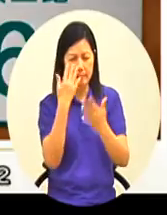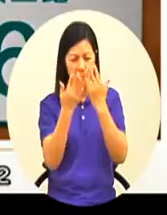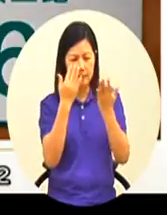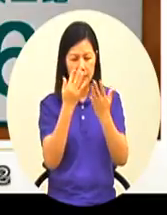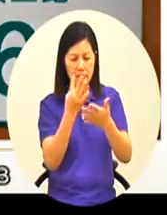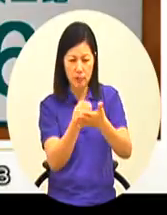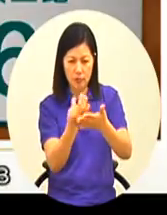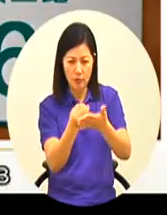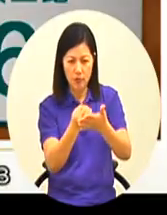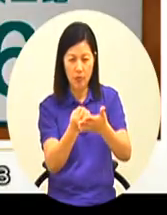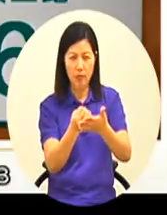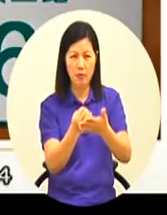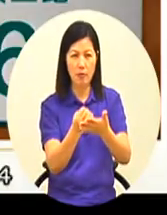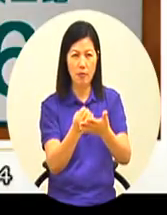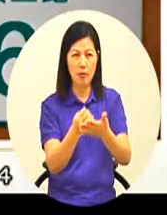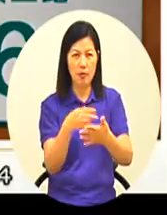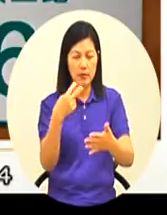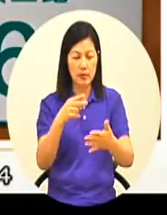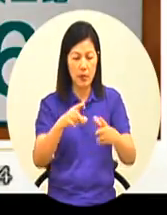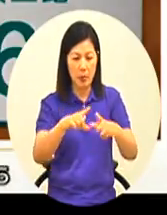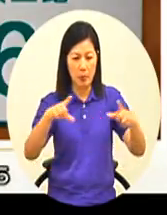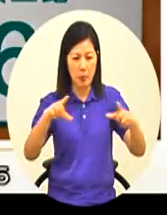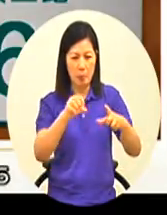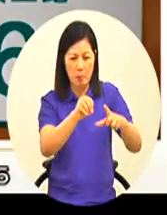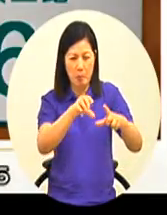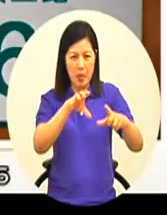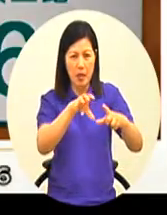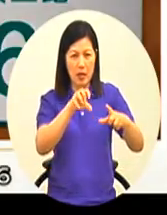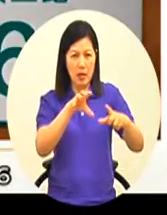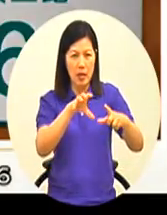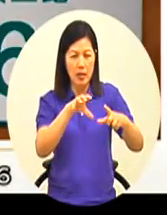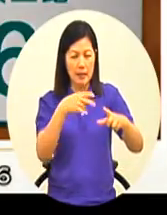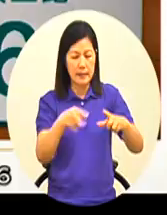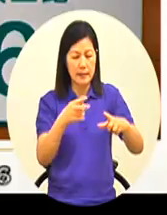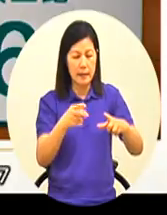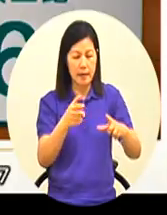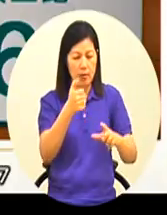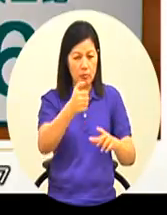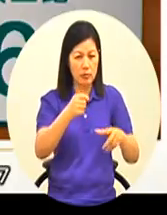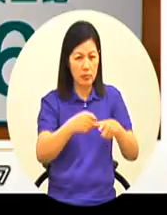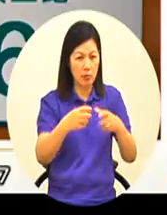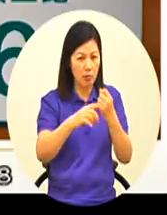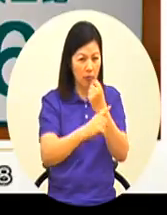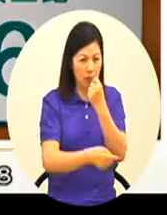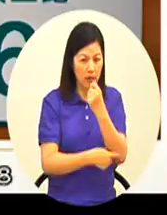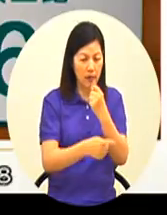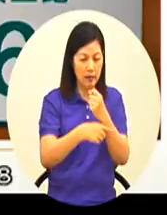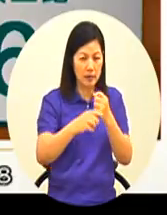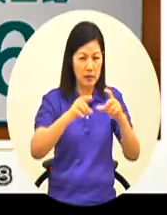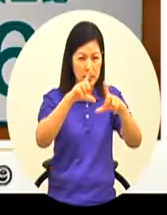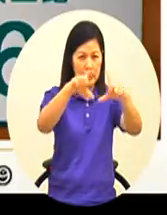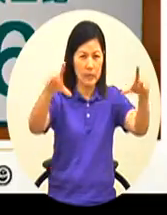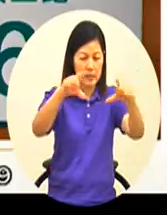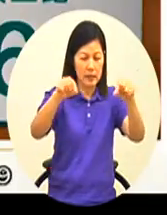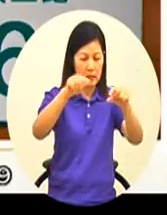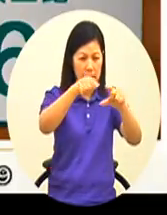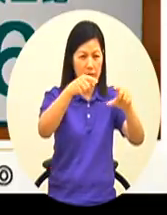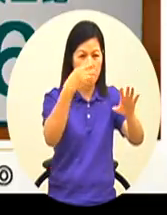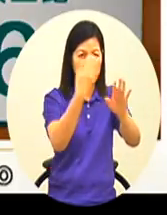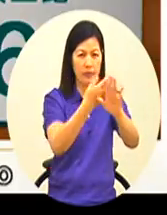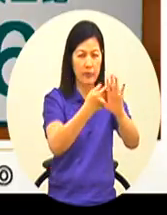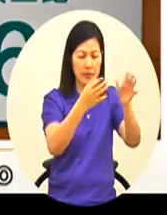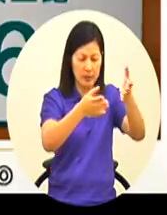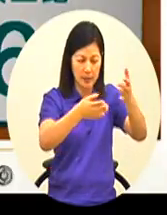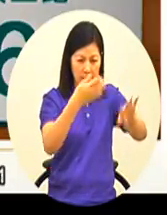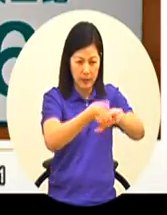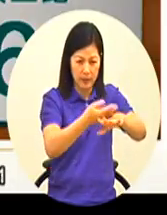字。那再来我们的一个放大的门牌，大约是在50公尺，会有一个很大块的，就是放在那个柱子的